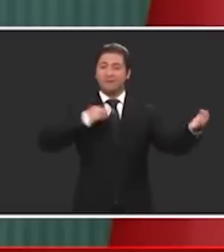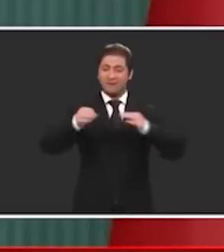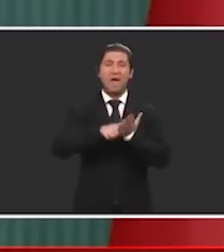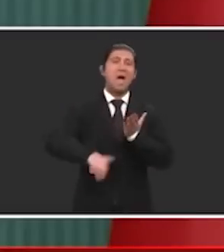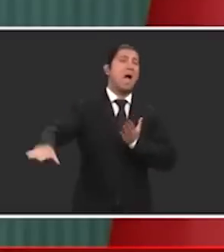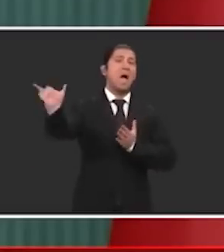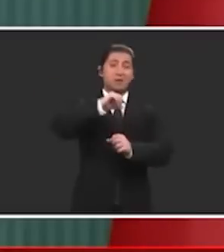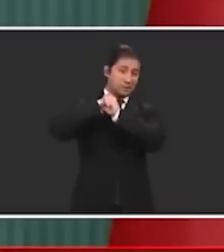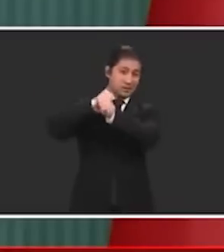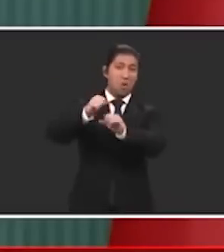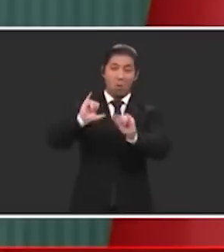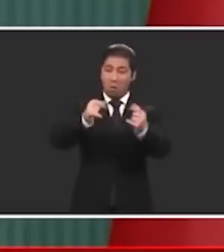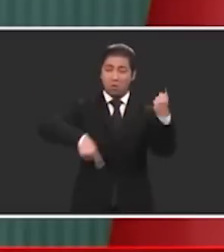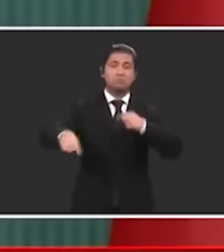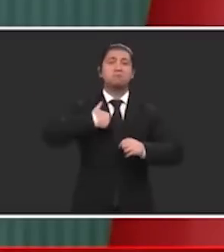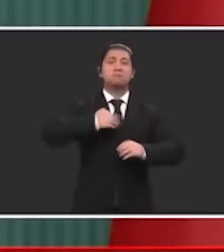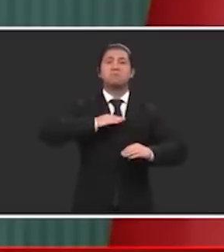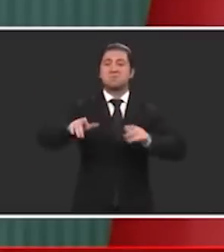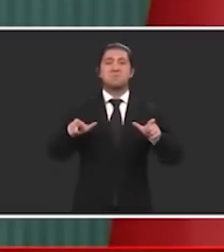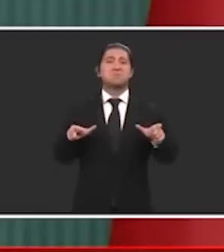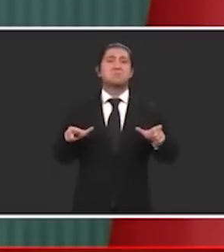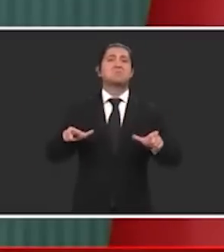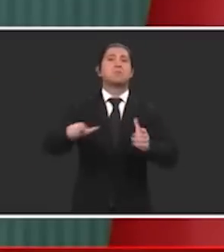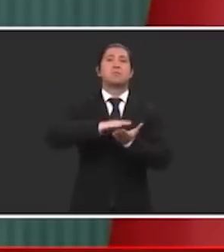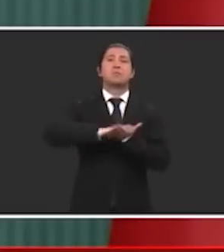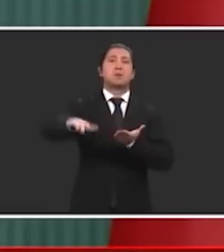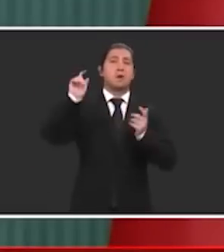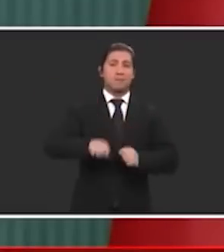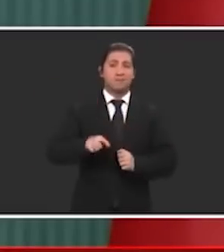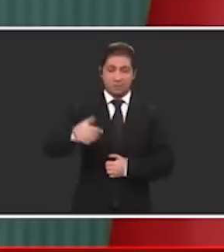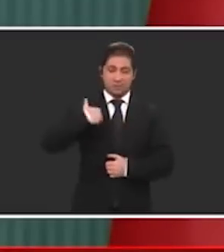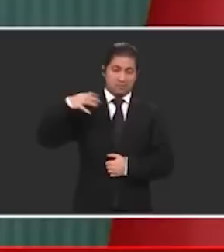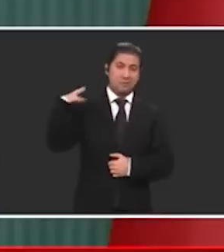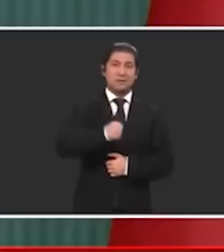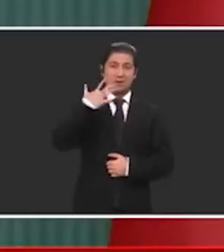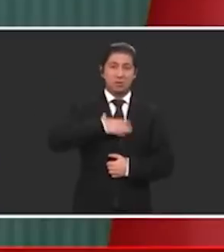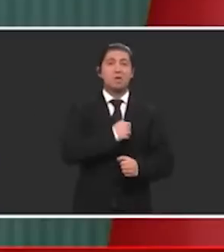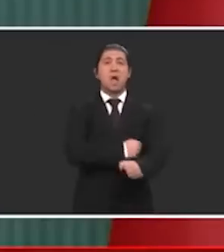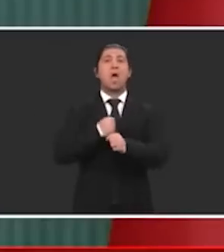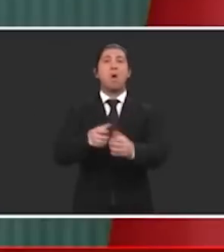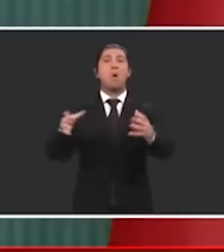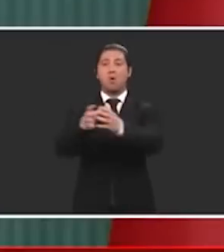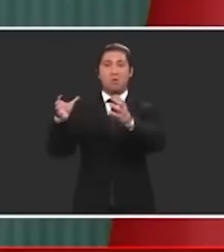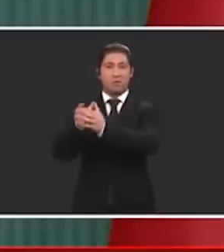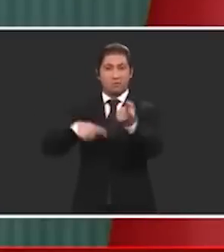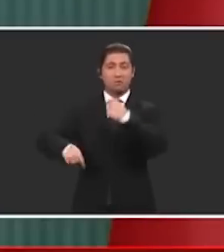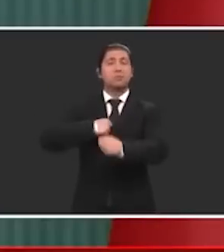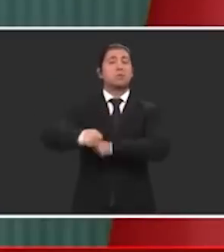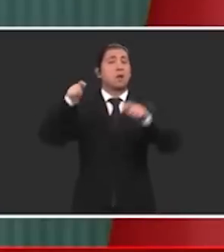türden mandacıların oyunlarını bozduk. Vekalet savaşı yürüten terör örgütleriyle mücadele